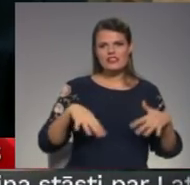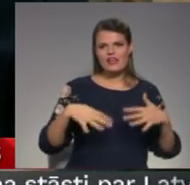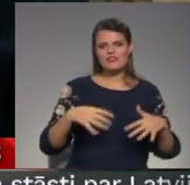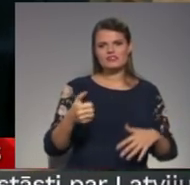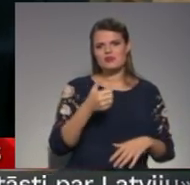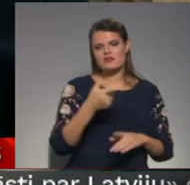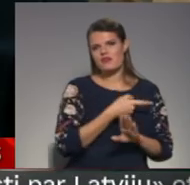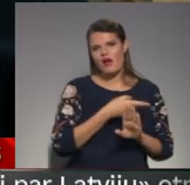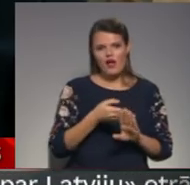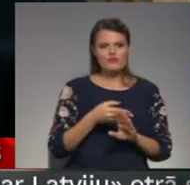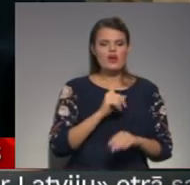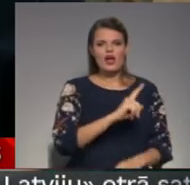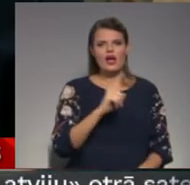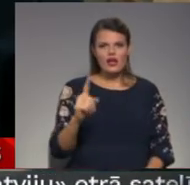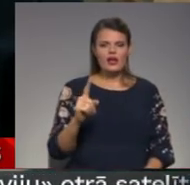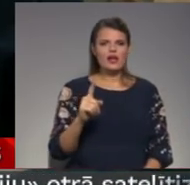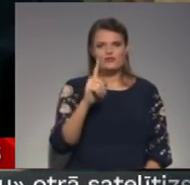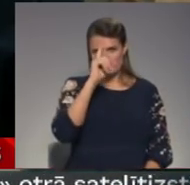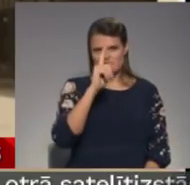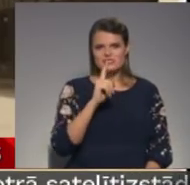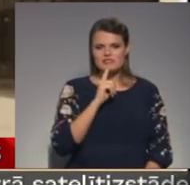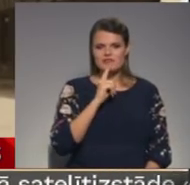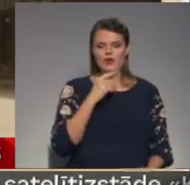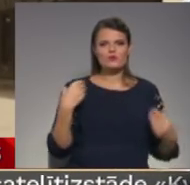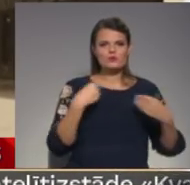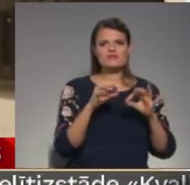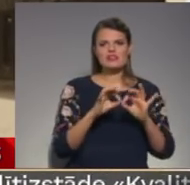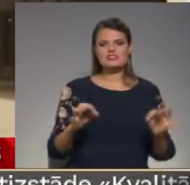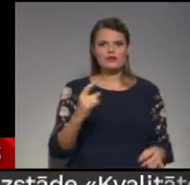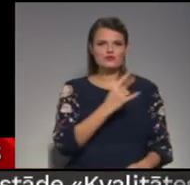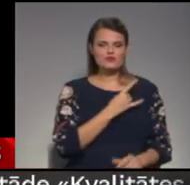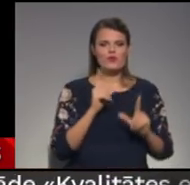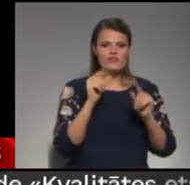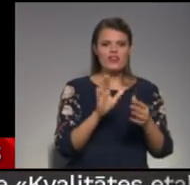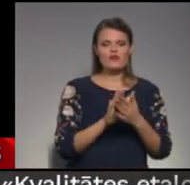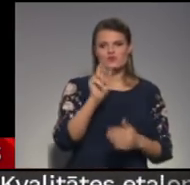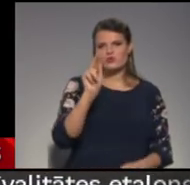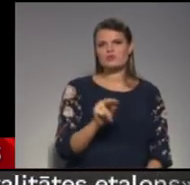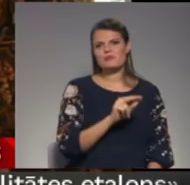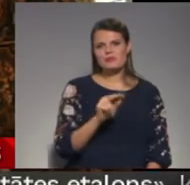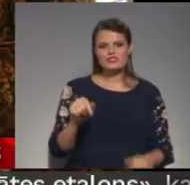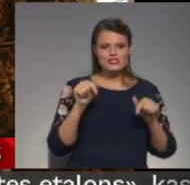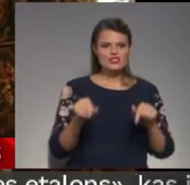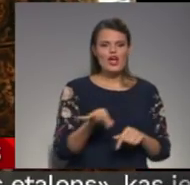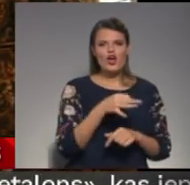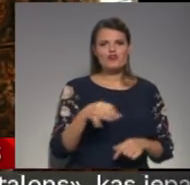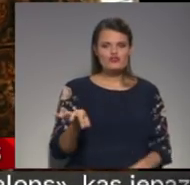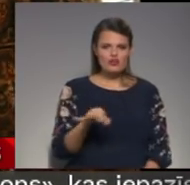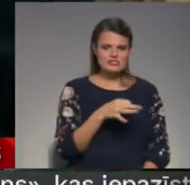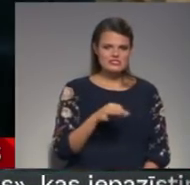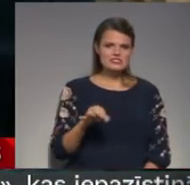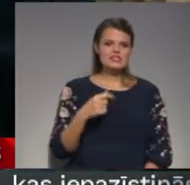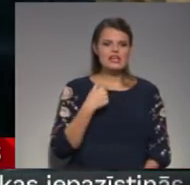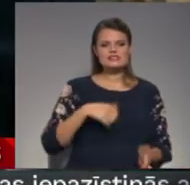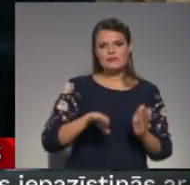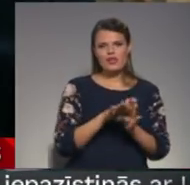gadu vecumā. Un katru svētdienu uzvilka skaistu uzvalku un devās uz baznīcu. Šajā koncertā